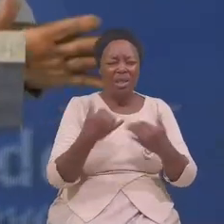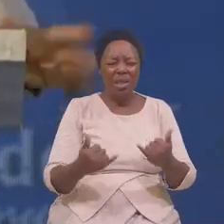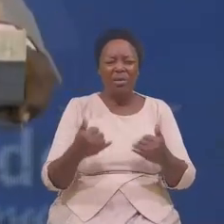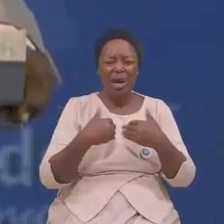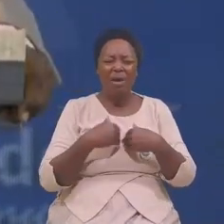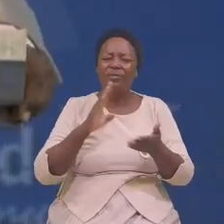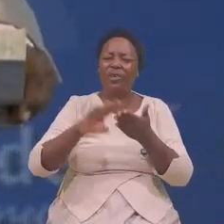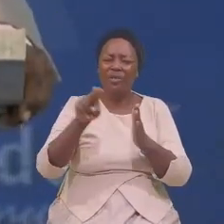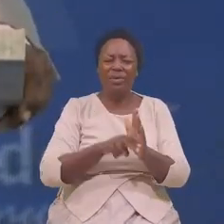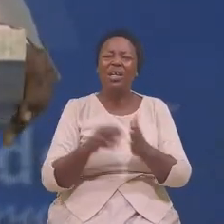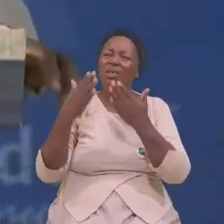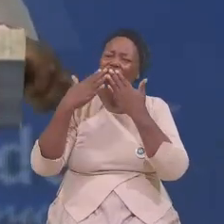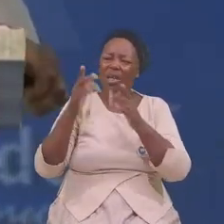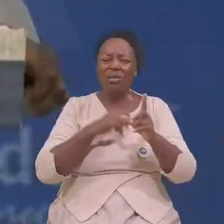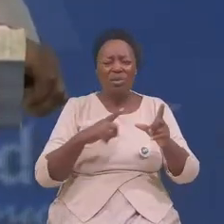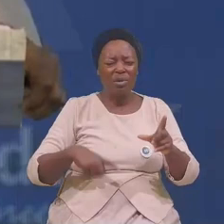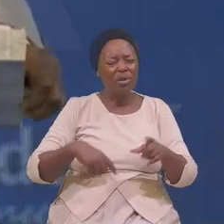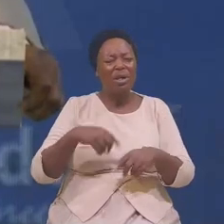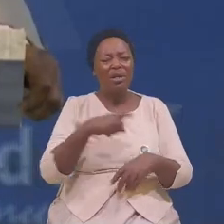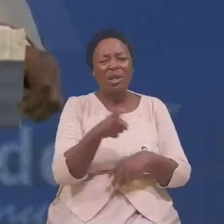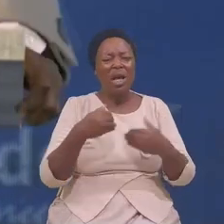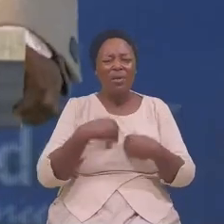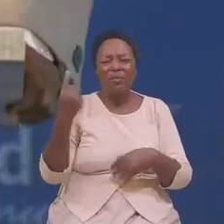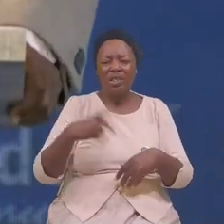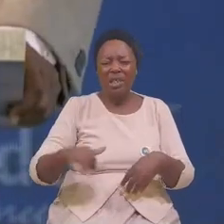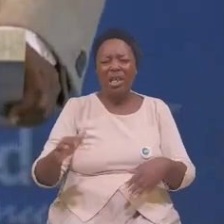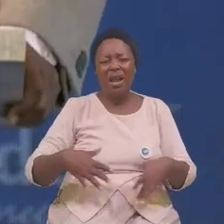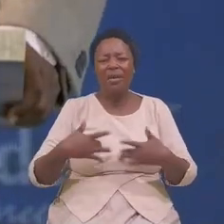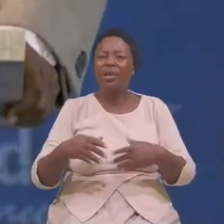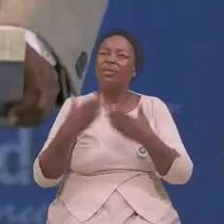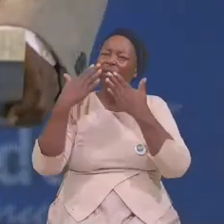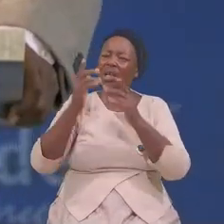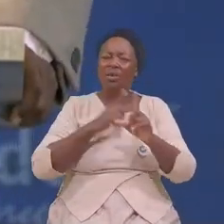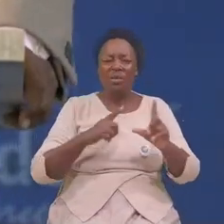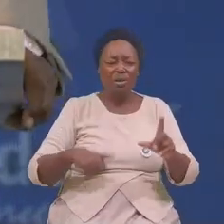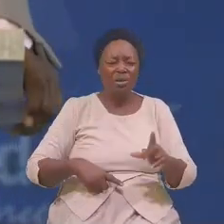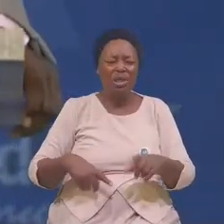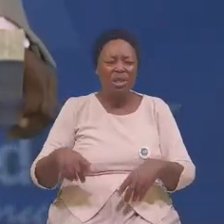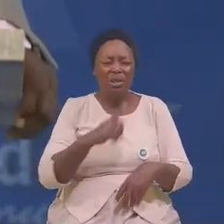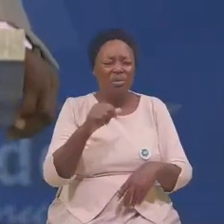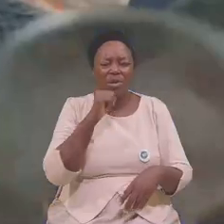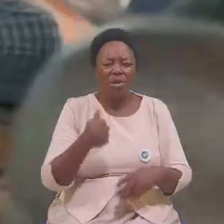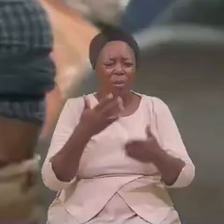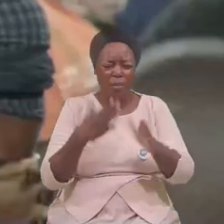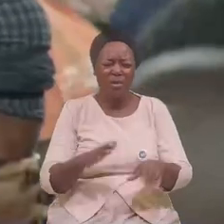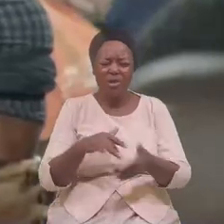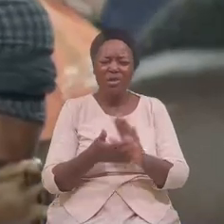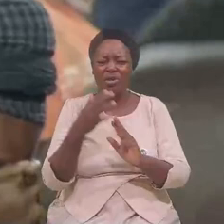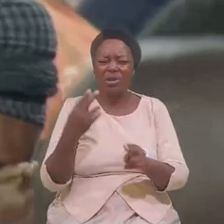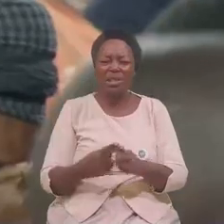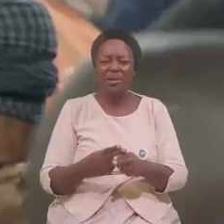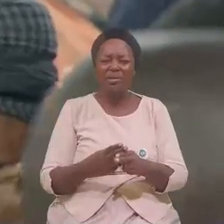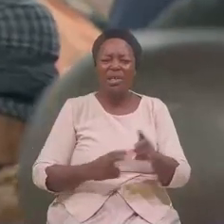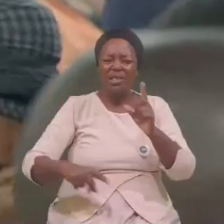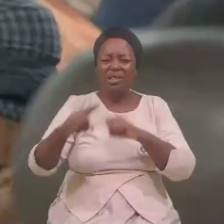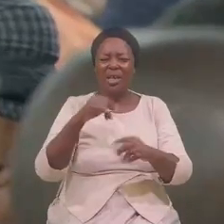Seigneur. Ils ont la vie éternelle. Merci Seigneur. Ils ne vont pas périr. Dis, je ne vais pas